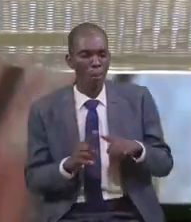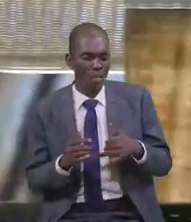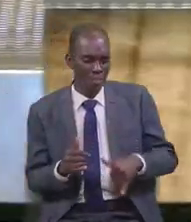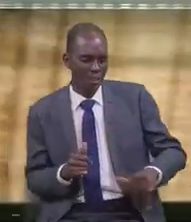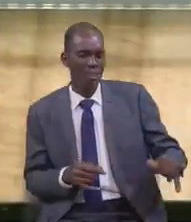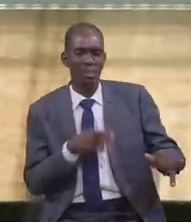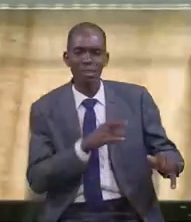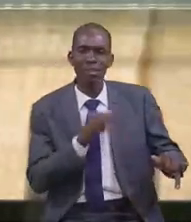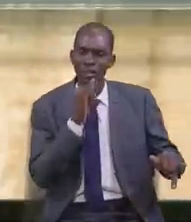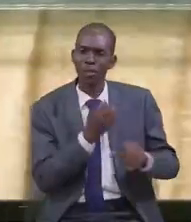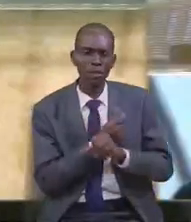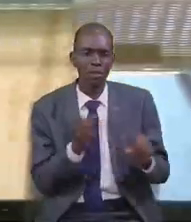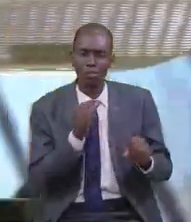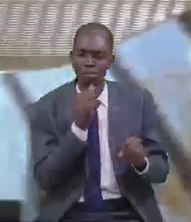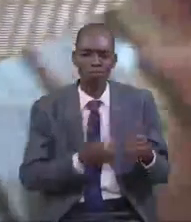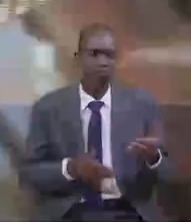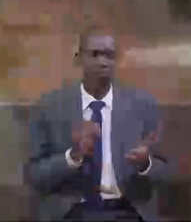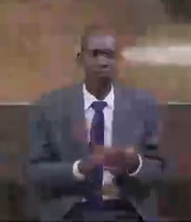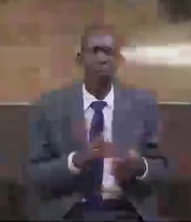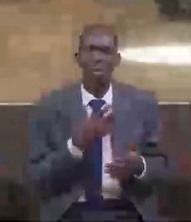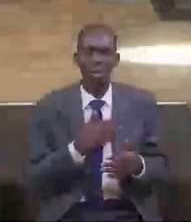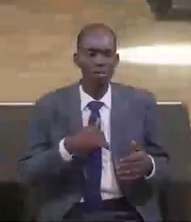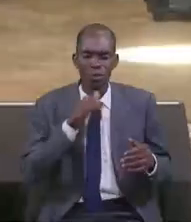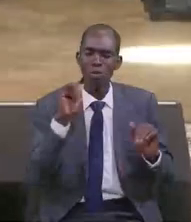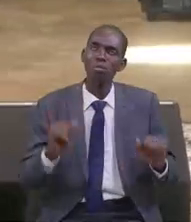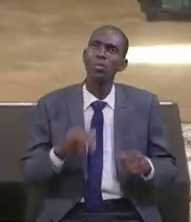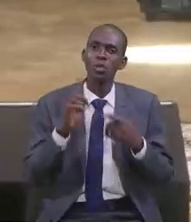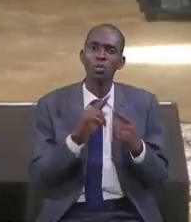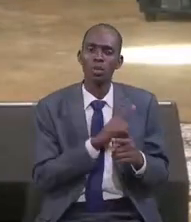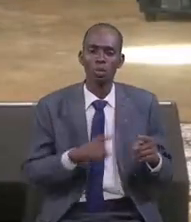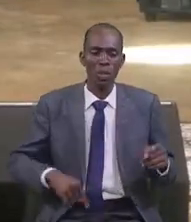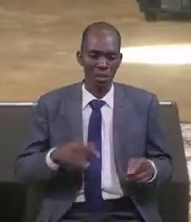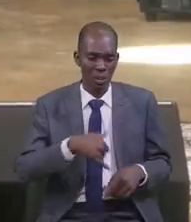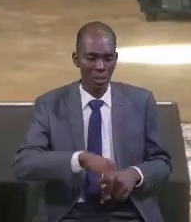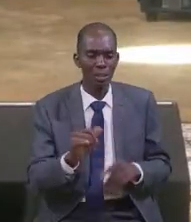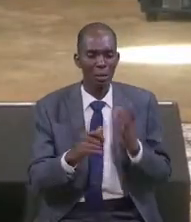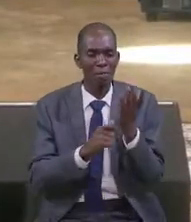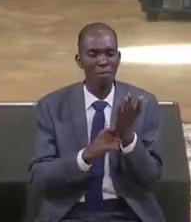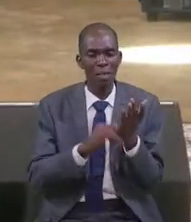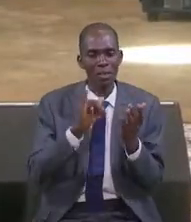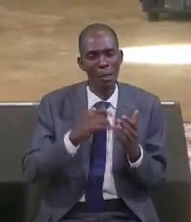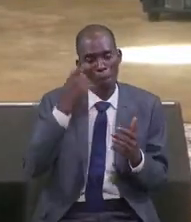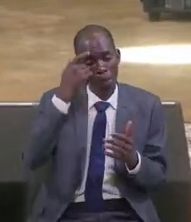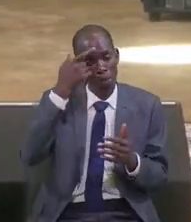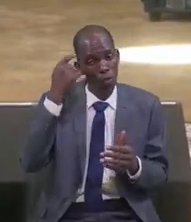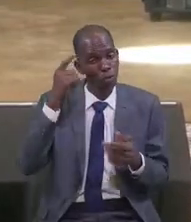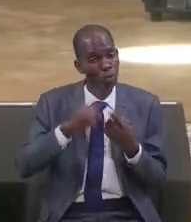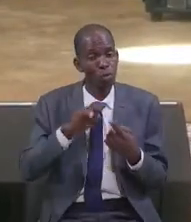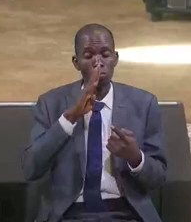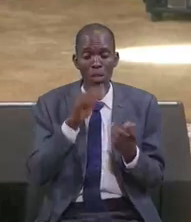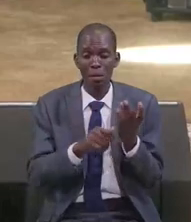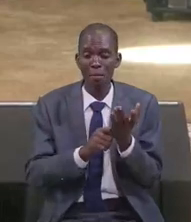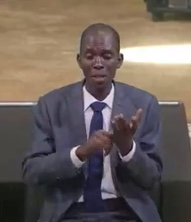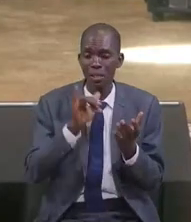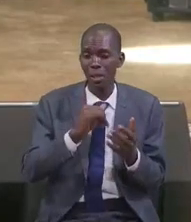au Seigneur et il est naturel. Et c'est dit que l'affection de la chair, c'est la mort spirituelle, tandis